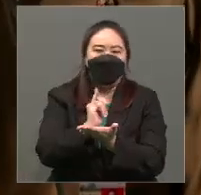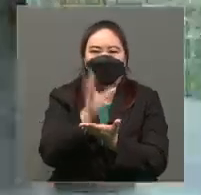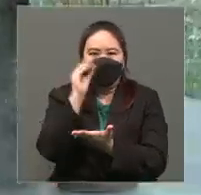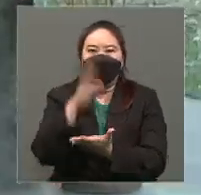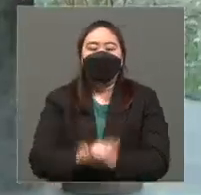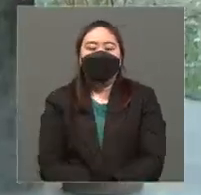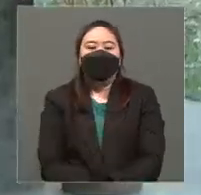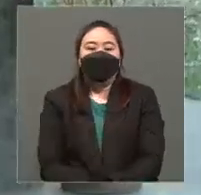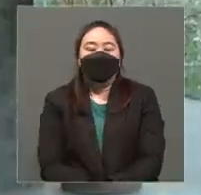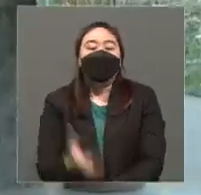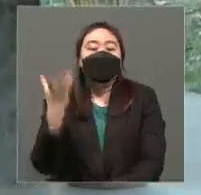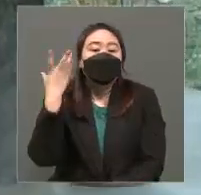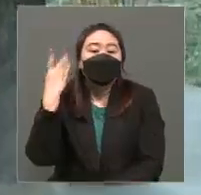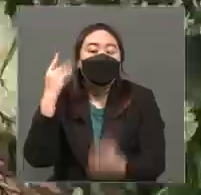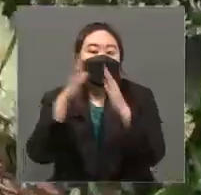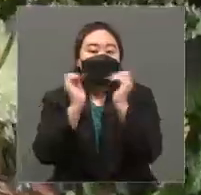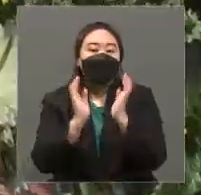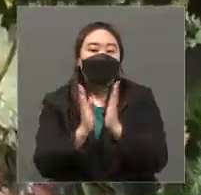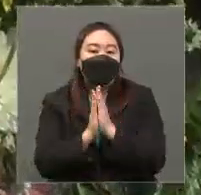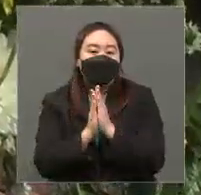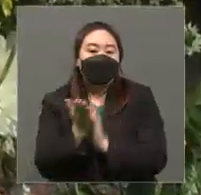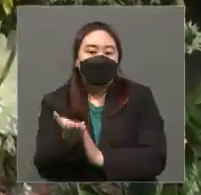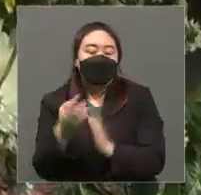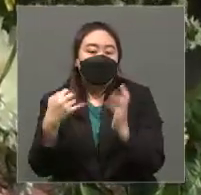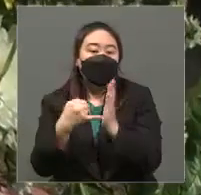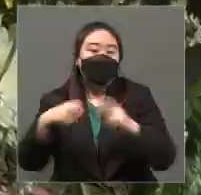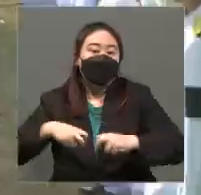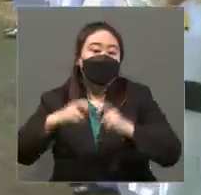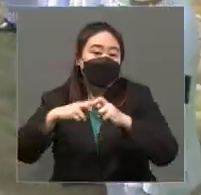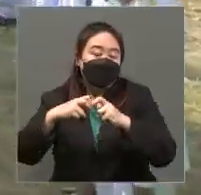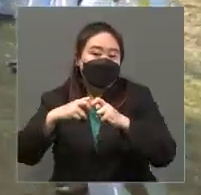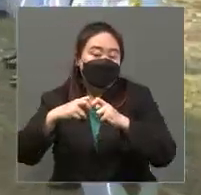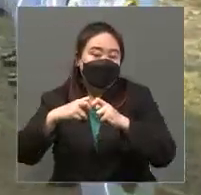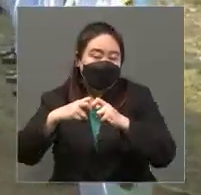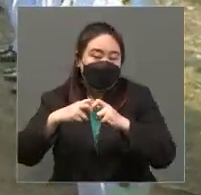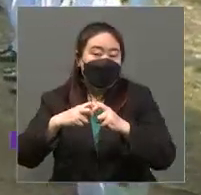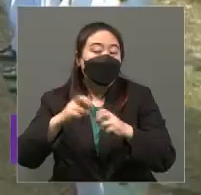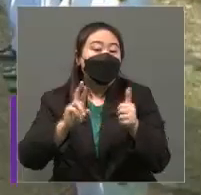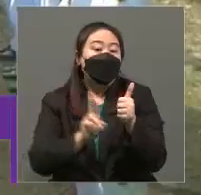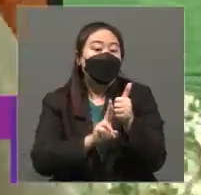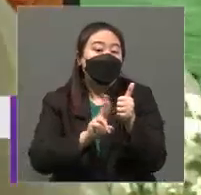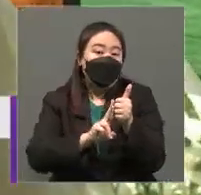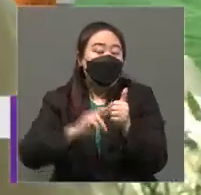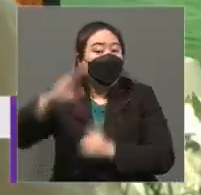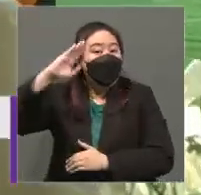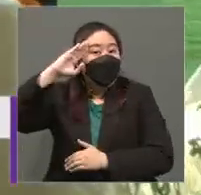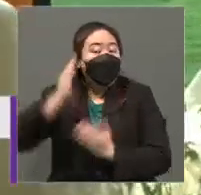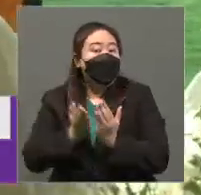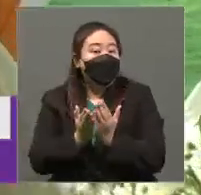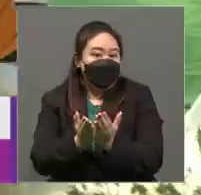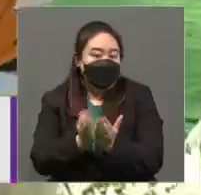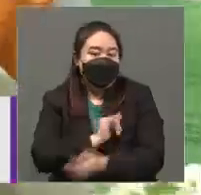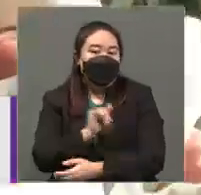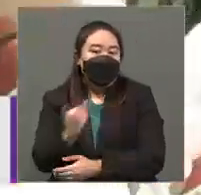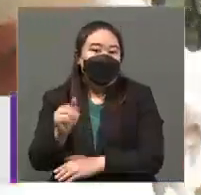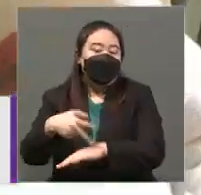เมื่อวานนี้ค่ะที่วัดบ้านราวนครจังหวัดสุรินทร์พลเรือตรีสมรภูมิจันโทรองผู้บัญชาการนาวิกโยธินได้เ